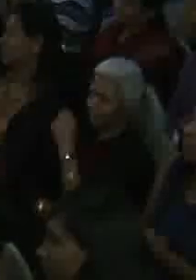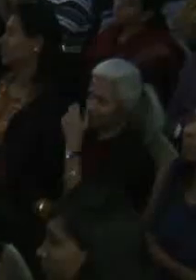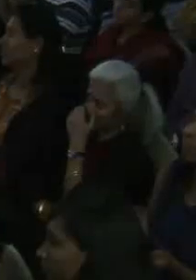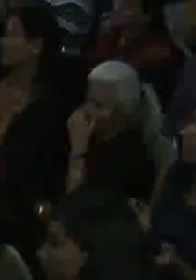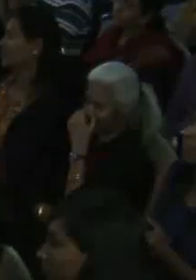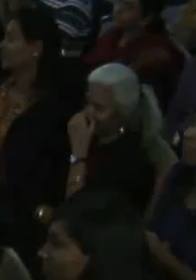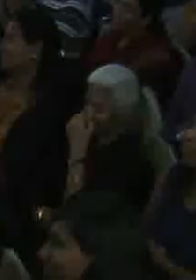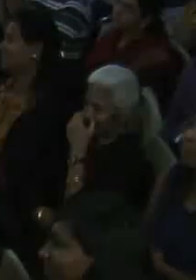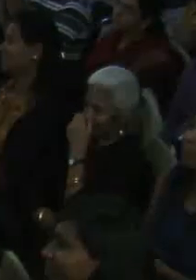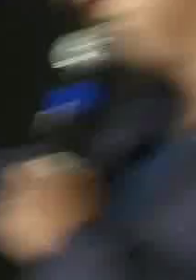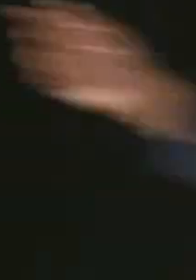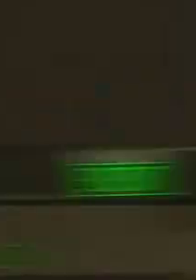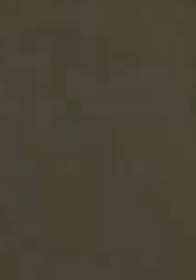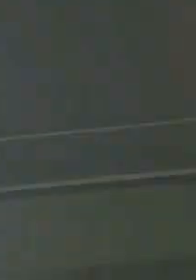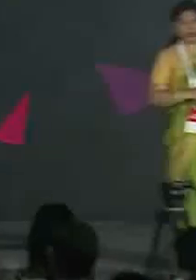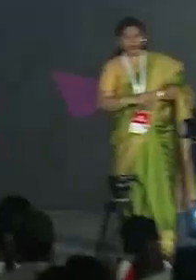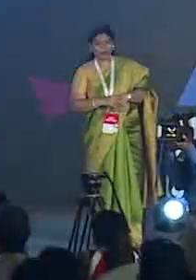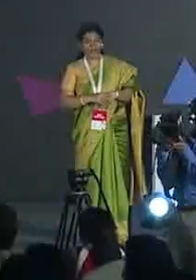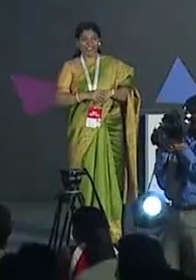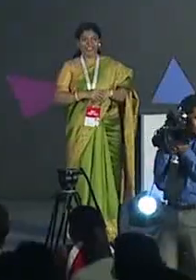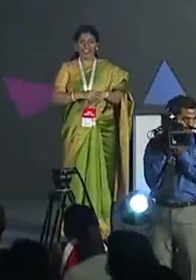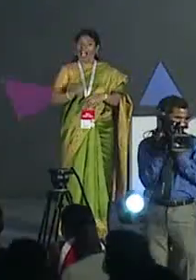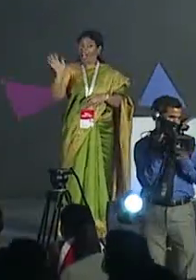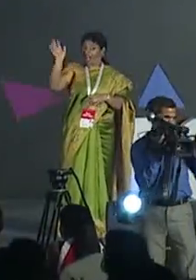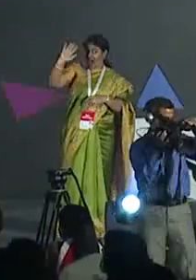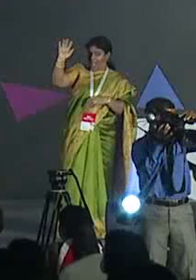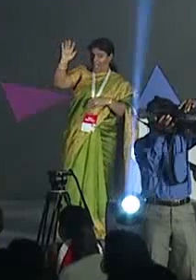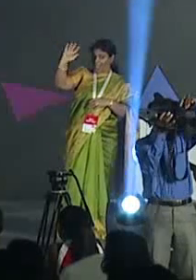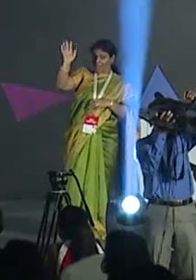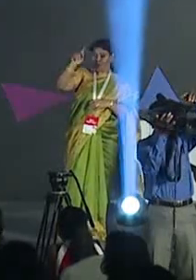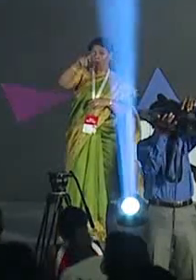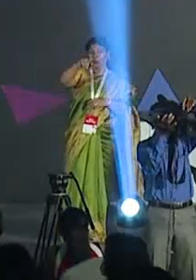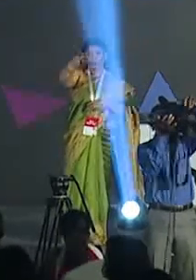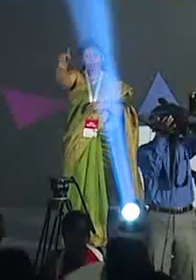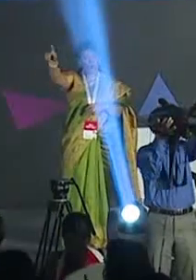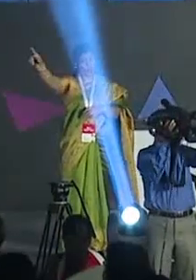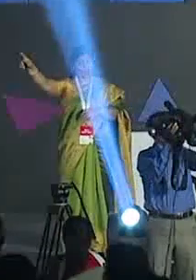Hello. There we go. Hello.